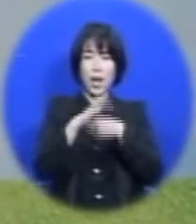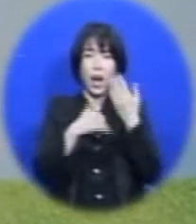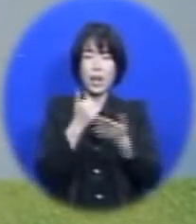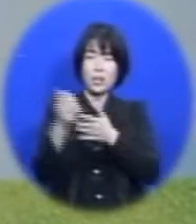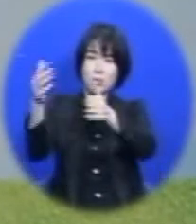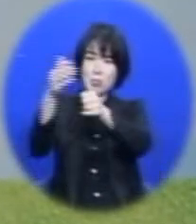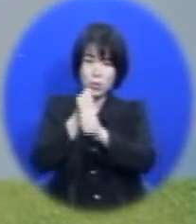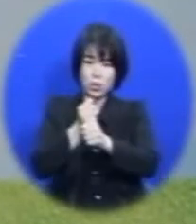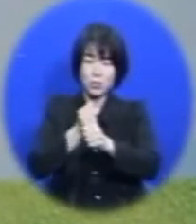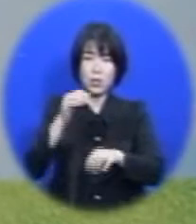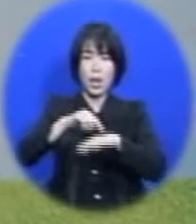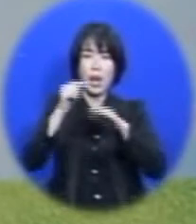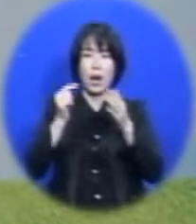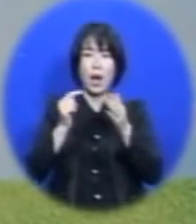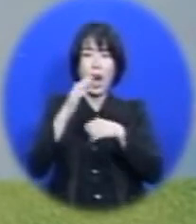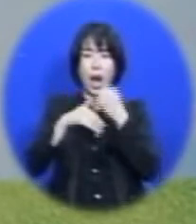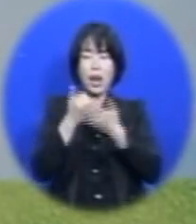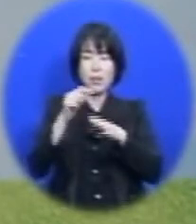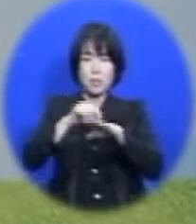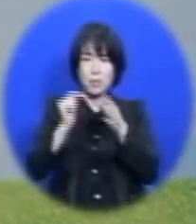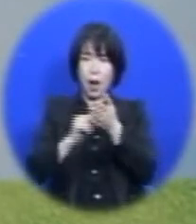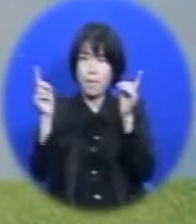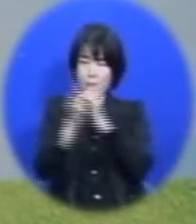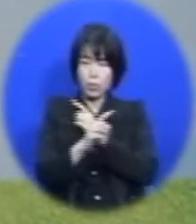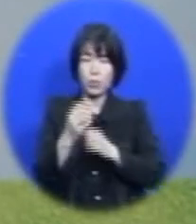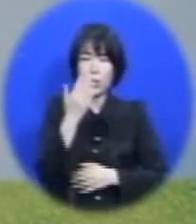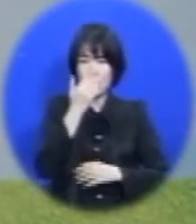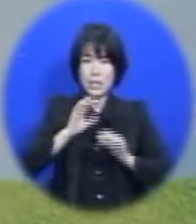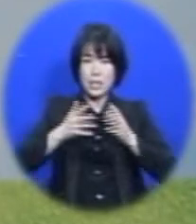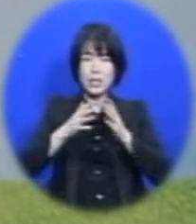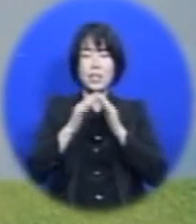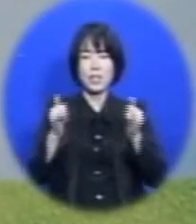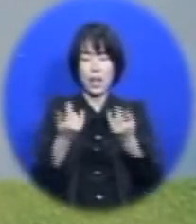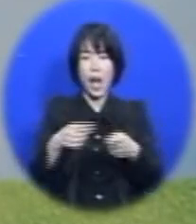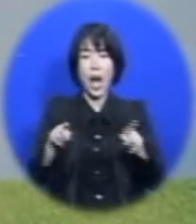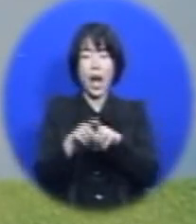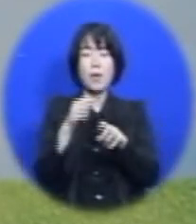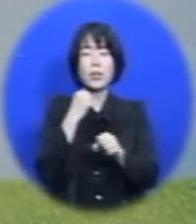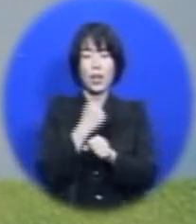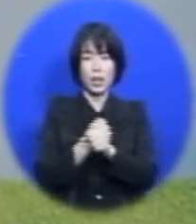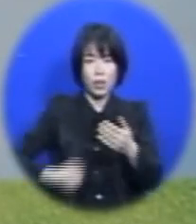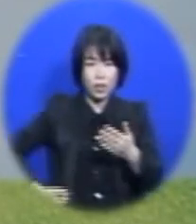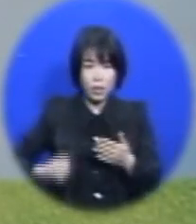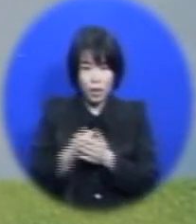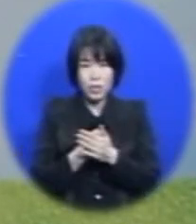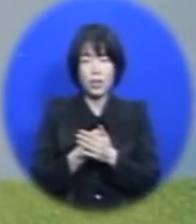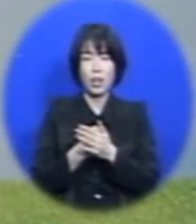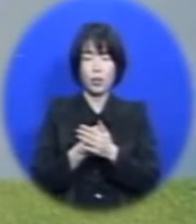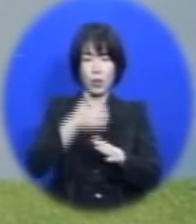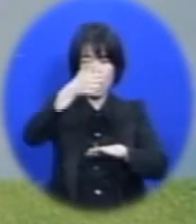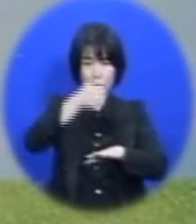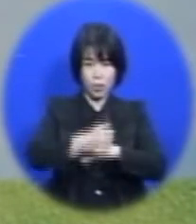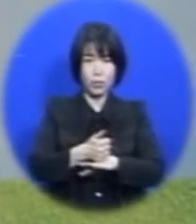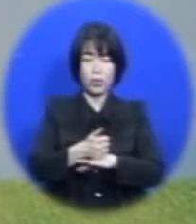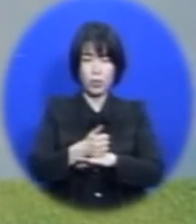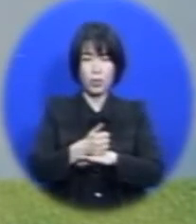그래서 하나님의 마음을 바꾸시고 이스라엘 백성과 함께 하기로 그렇게 결정하시고는 결국은